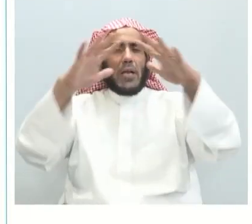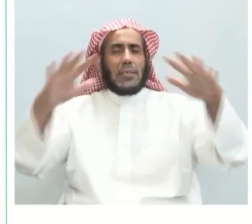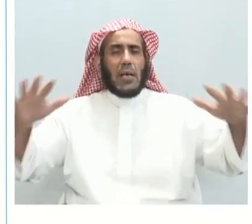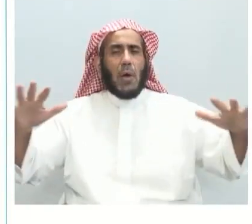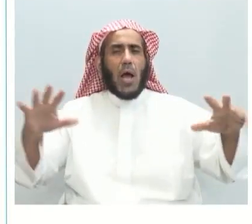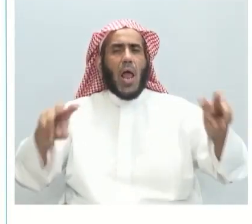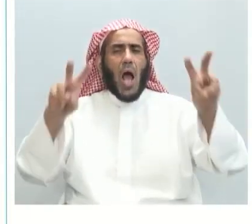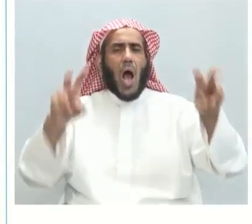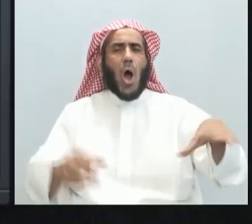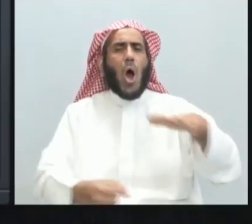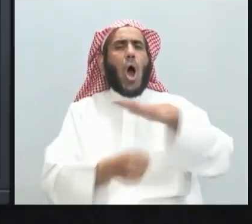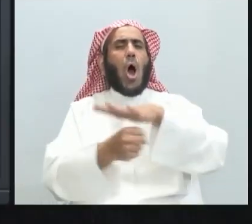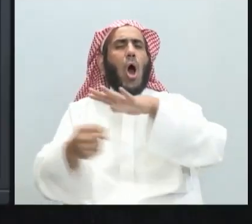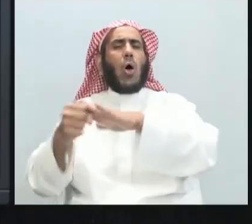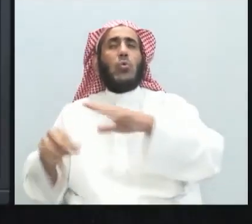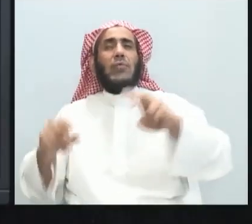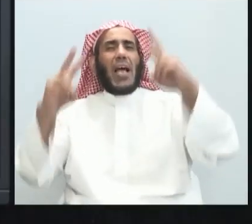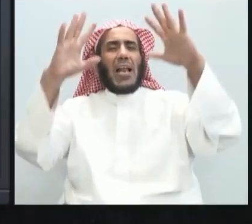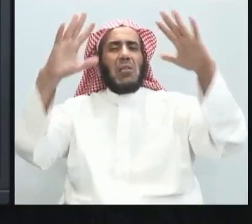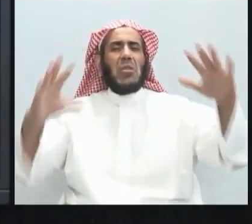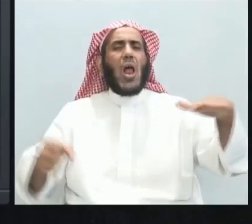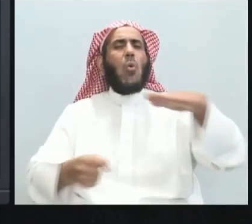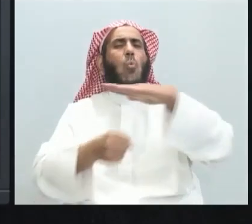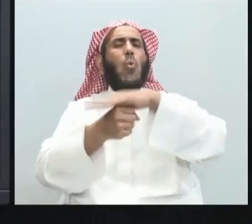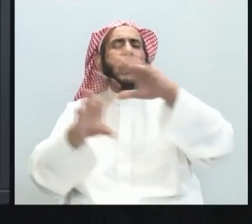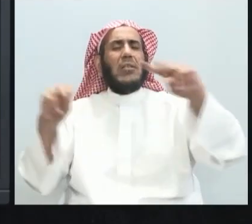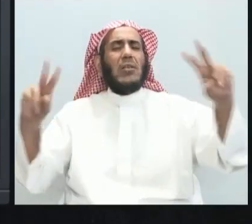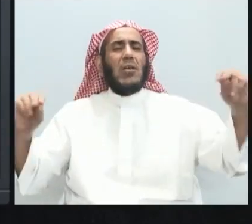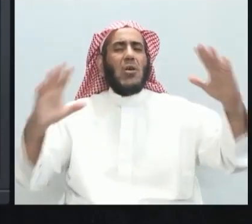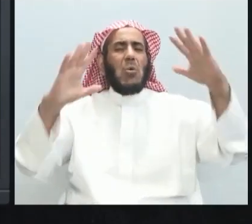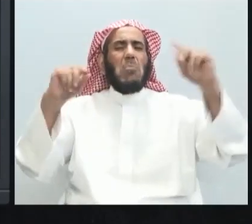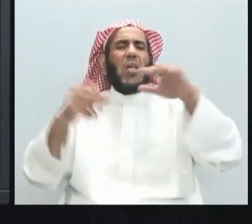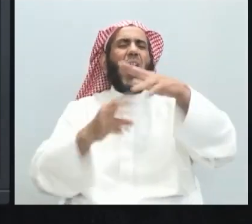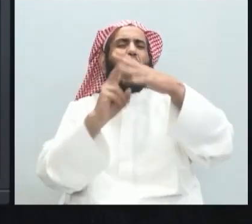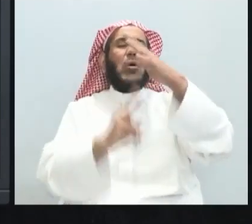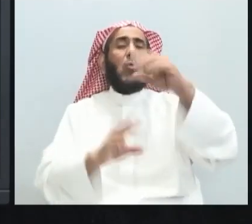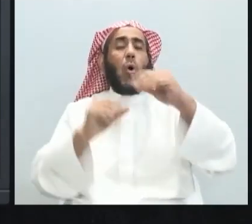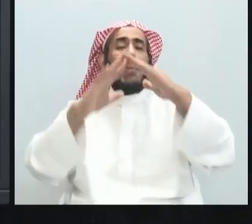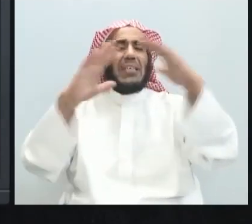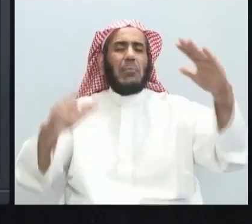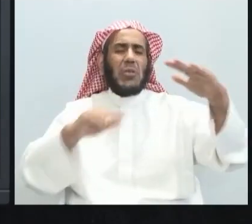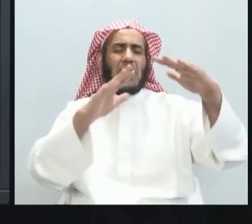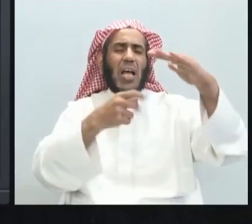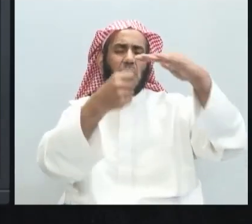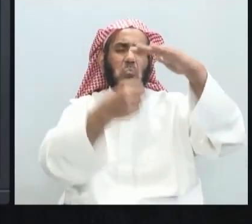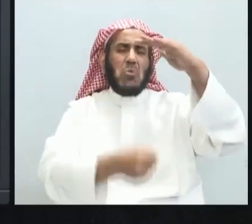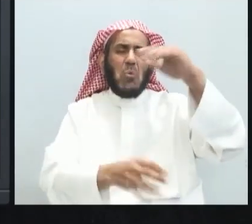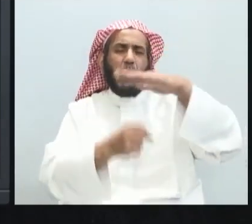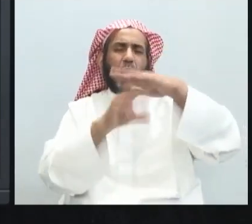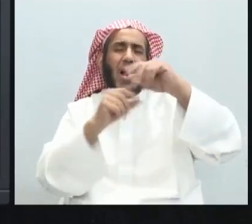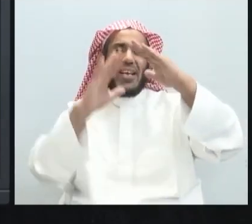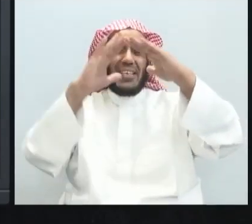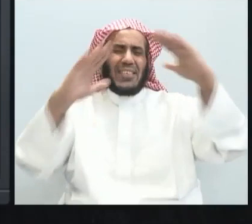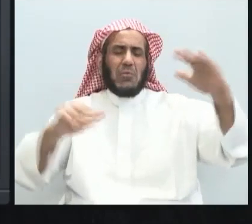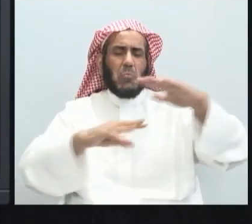اوتادا فجعل الجبال كالوتد وما من جبل الا وتحته مثله تحت